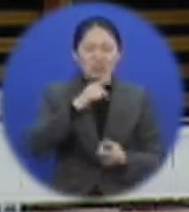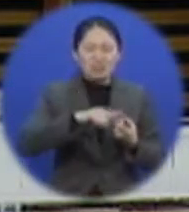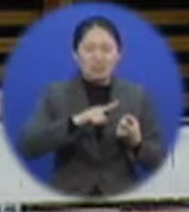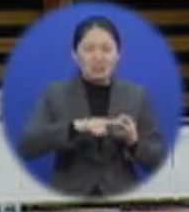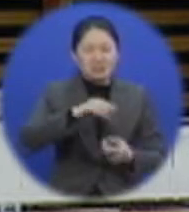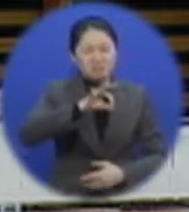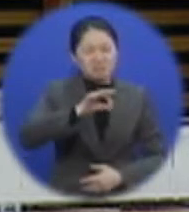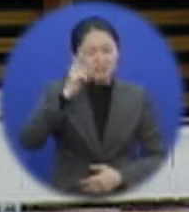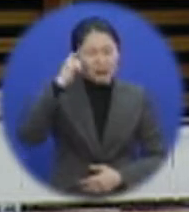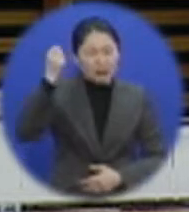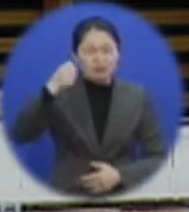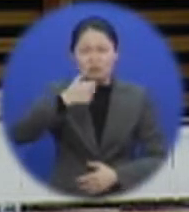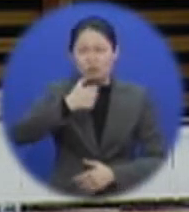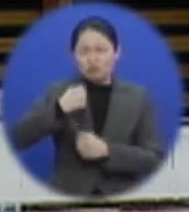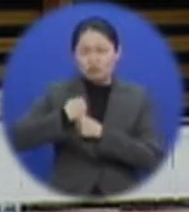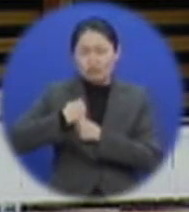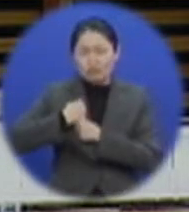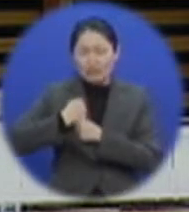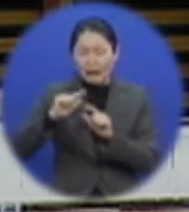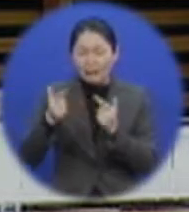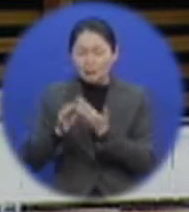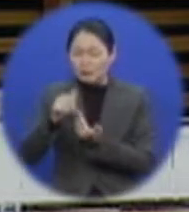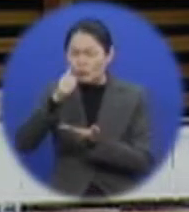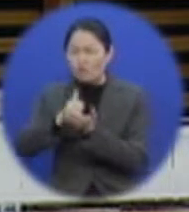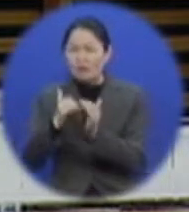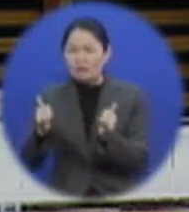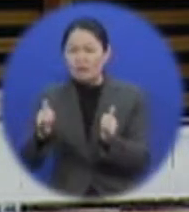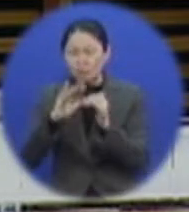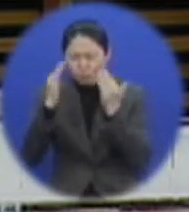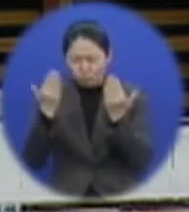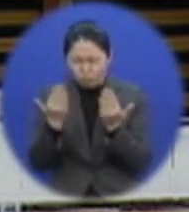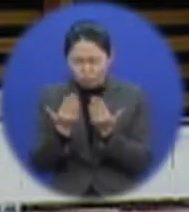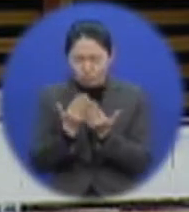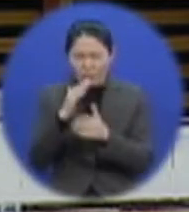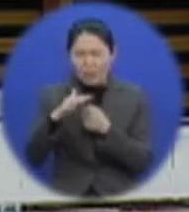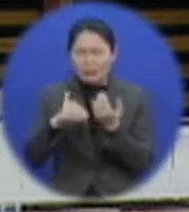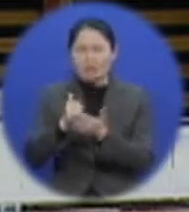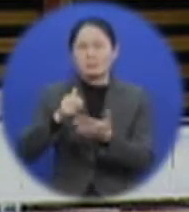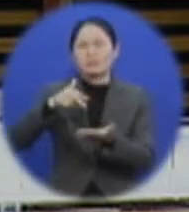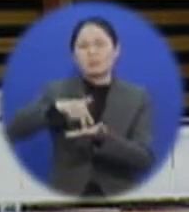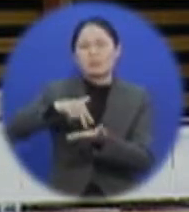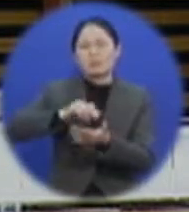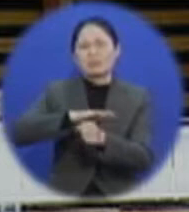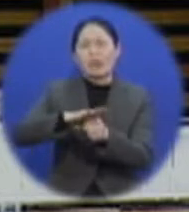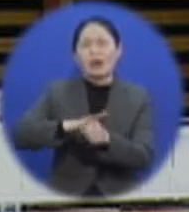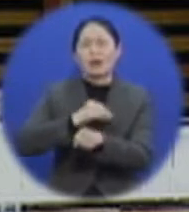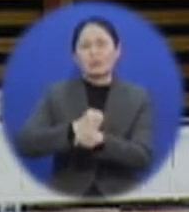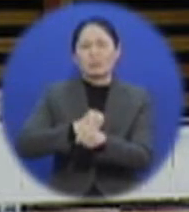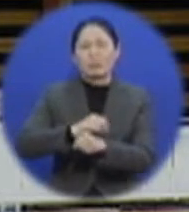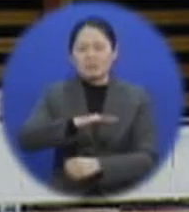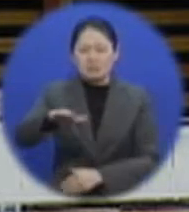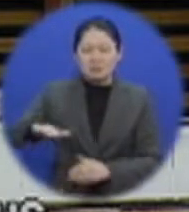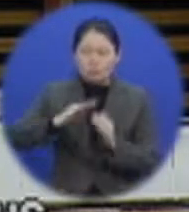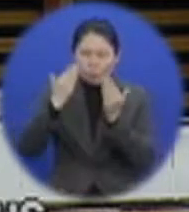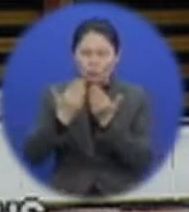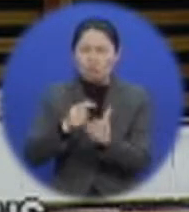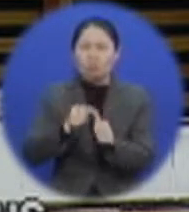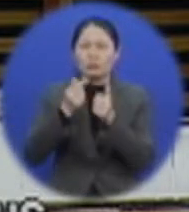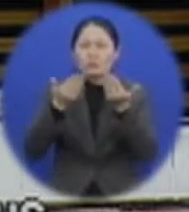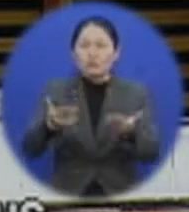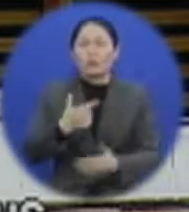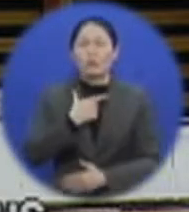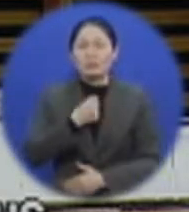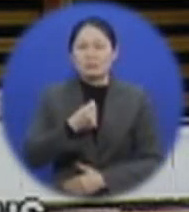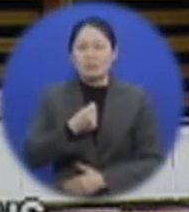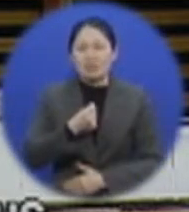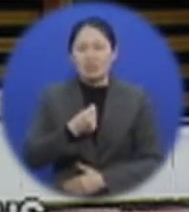말할 수 없는 죄질이 나쁜 죄수 나 다 사랑했어요 그들을 다 구원 하기를 원하세요 우리가